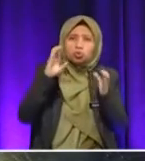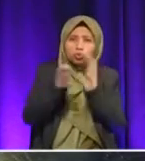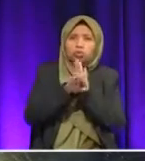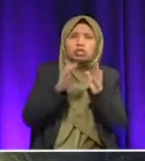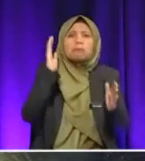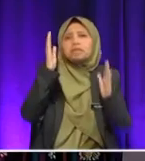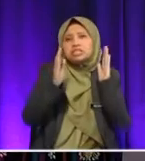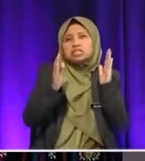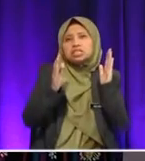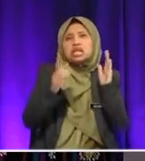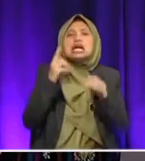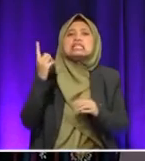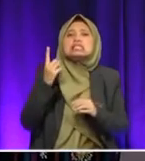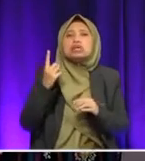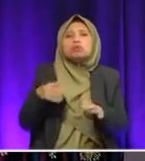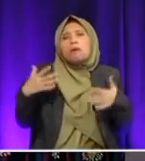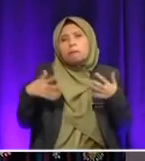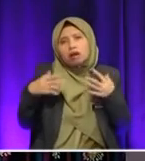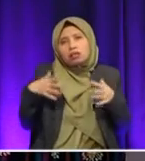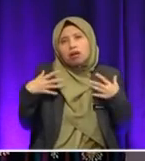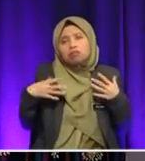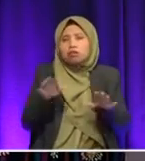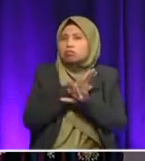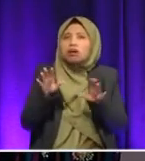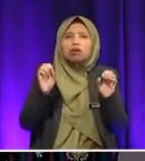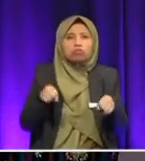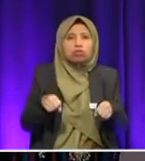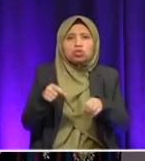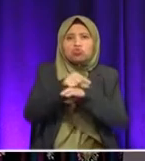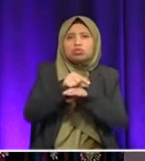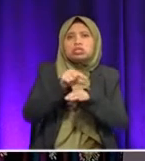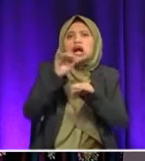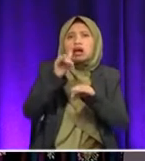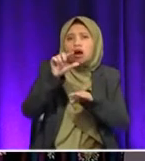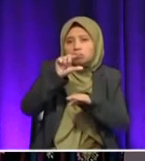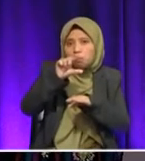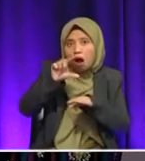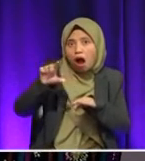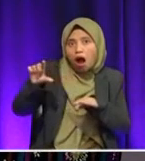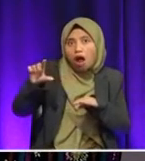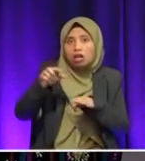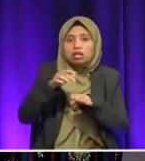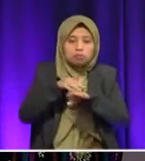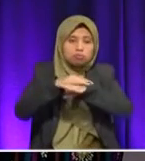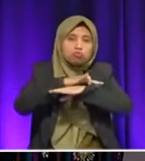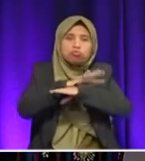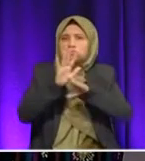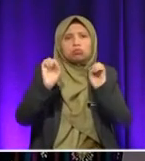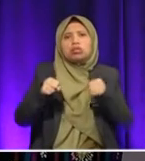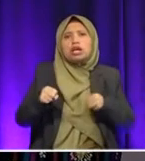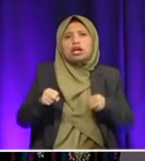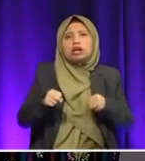cuacanya saljunya Panaskan janji kalau kita memakai Febby aja bye bye dulu mungkin ini kurang sesuai